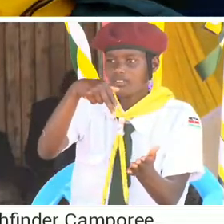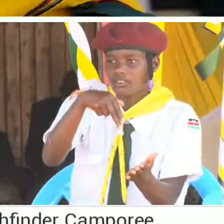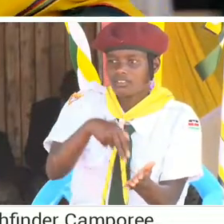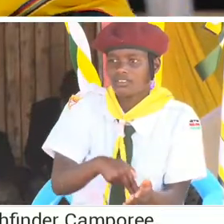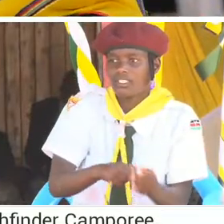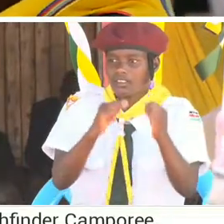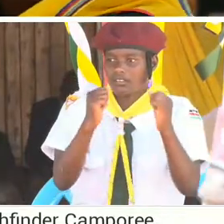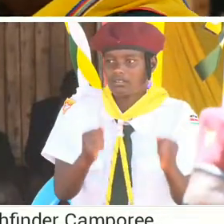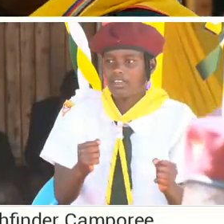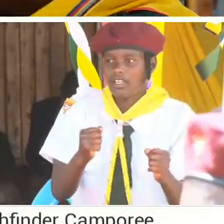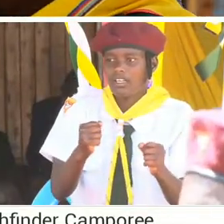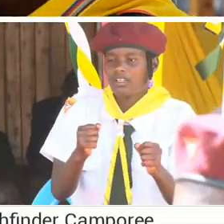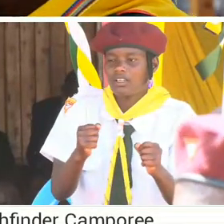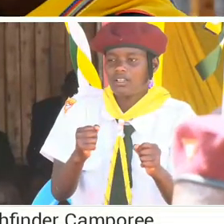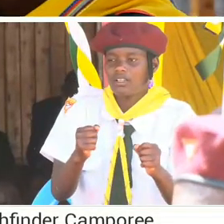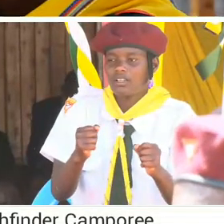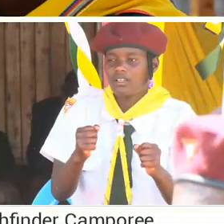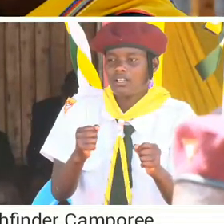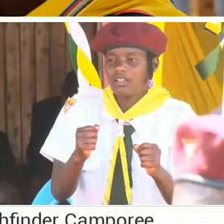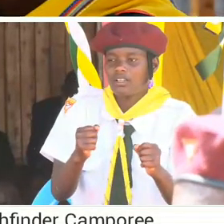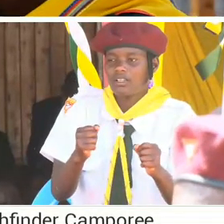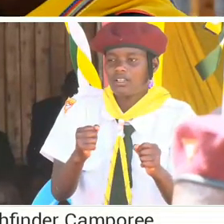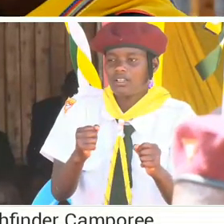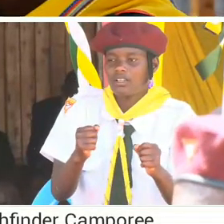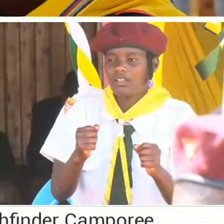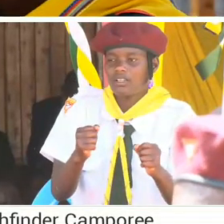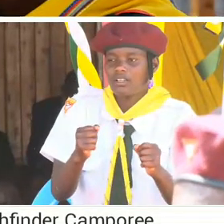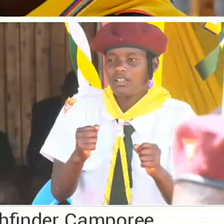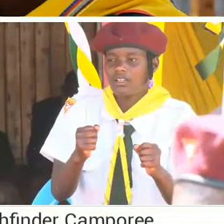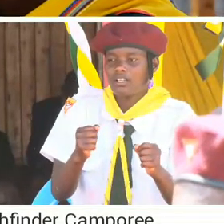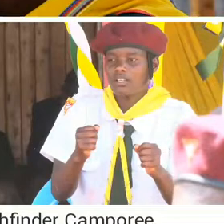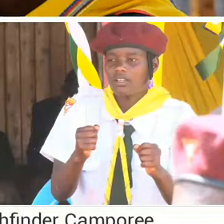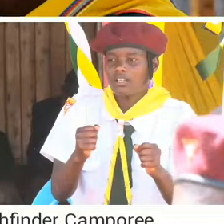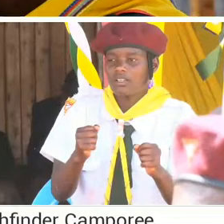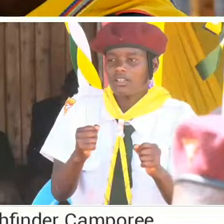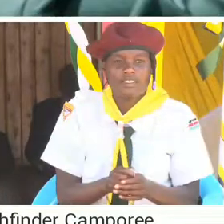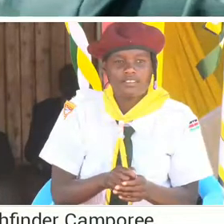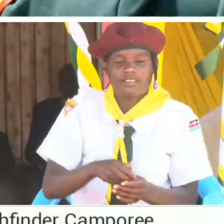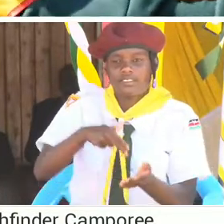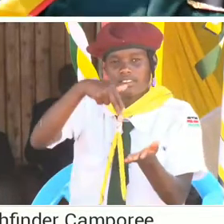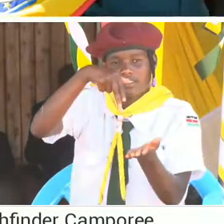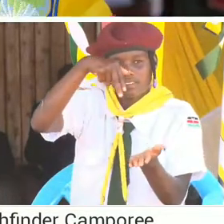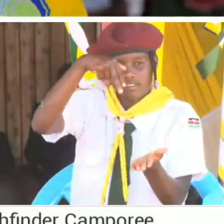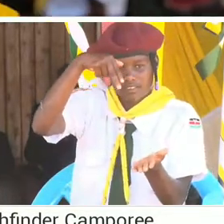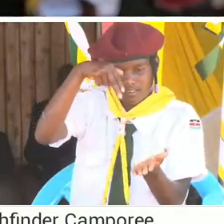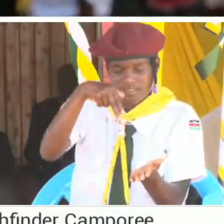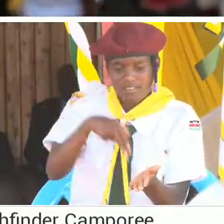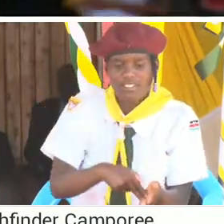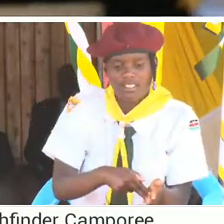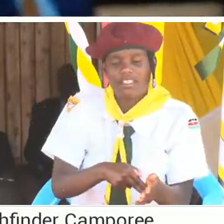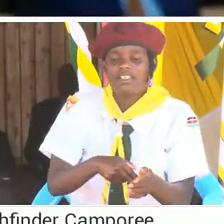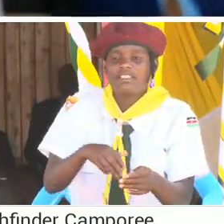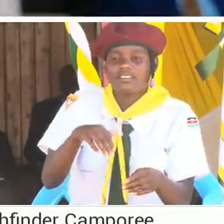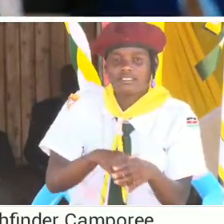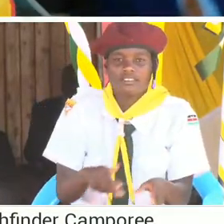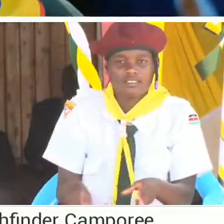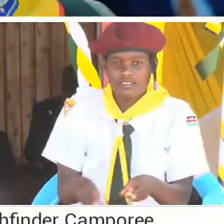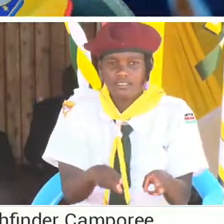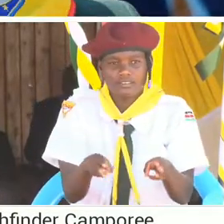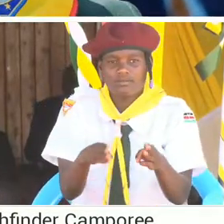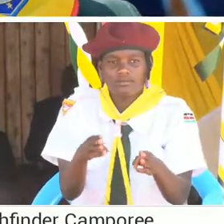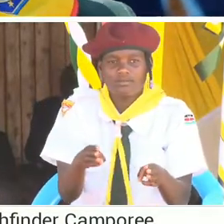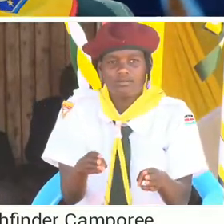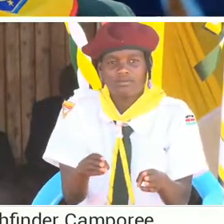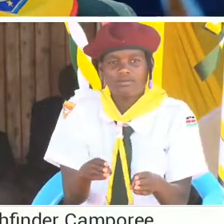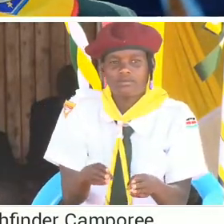kuu. Enyi watu wa hapa Nandi. katika njia kuu mkaone.